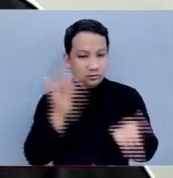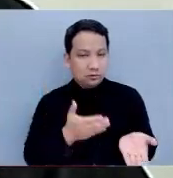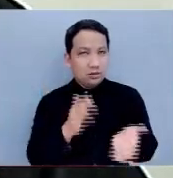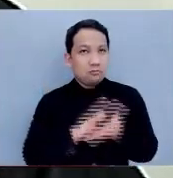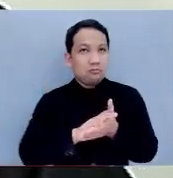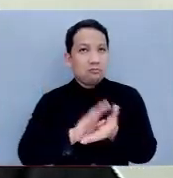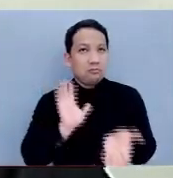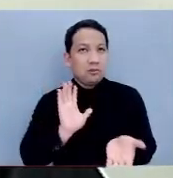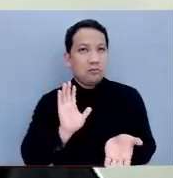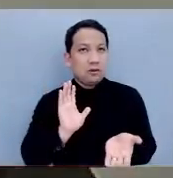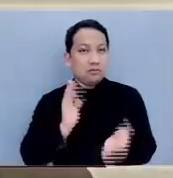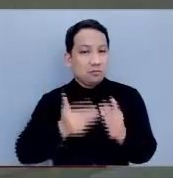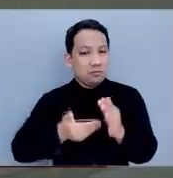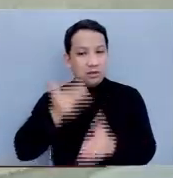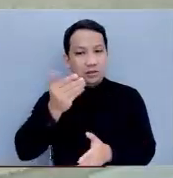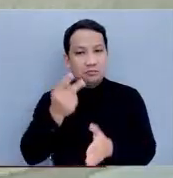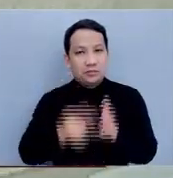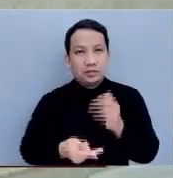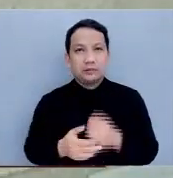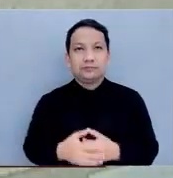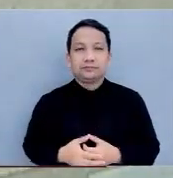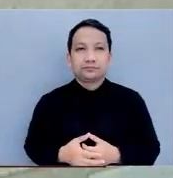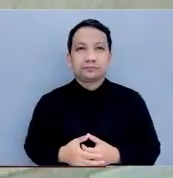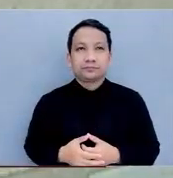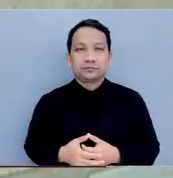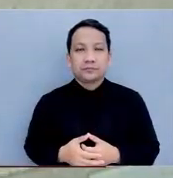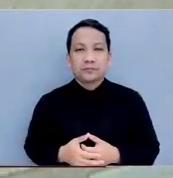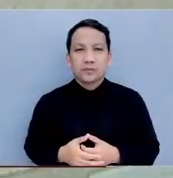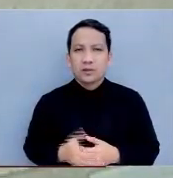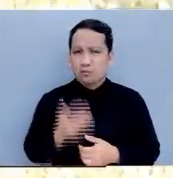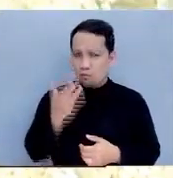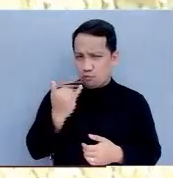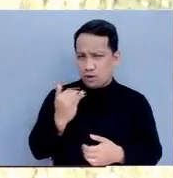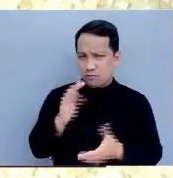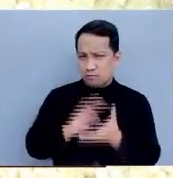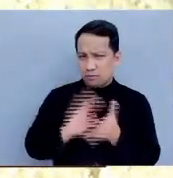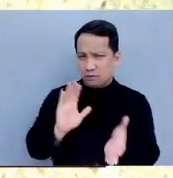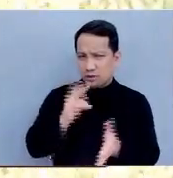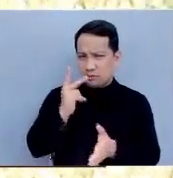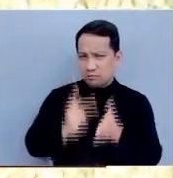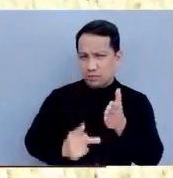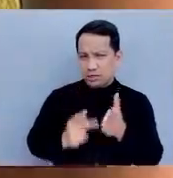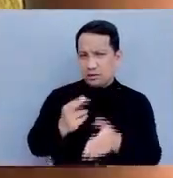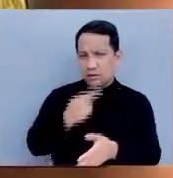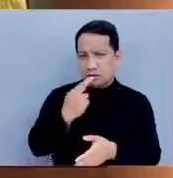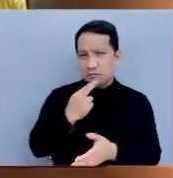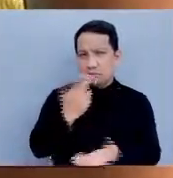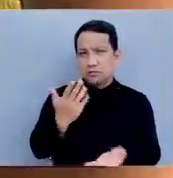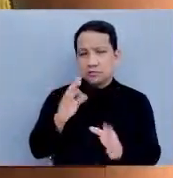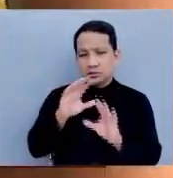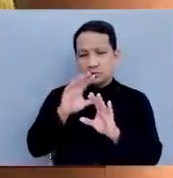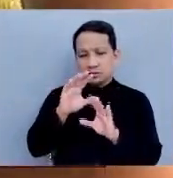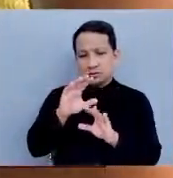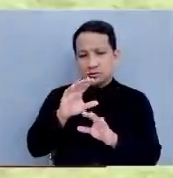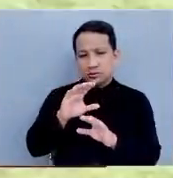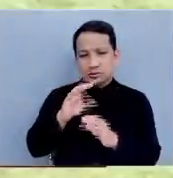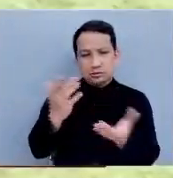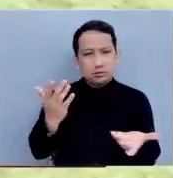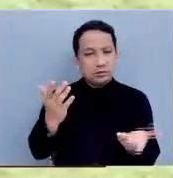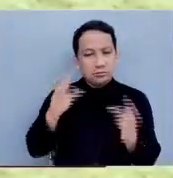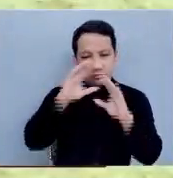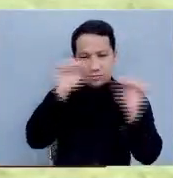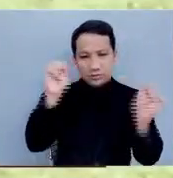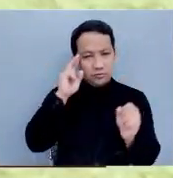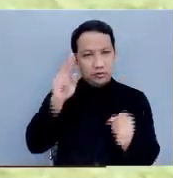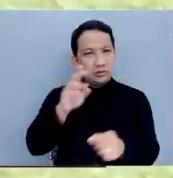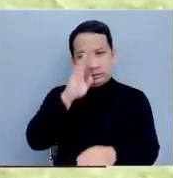nilang mas mataas na presyo. Eh bakit nga ba tumataas ang presyo ng bigas? Maging si Pangulong Marcos, hindi direktang masagot